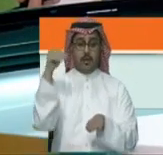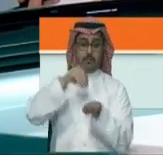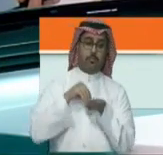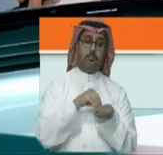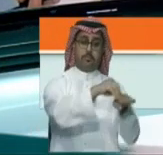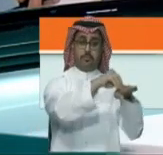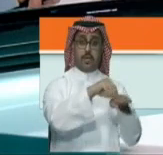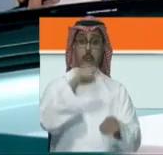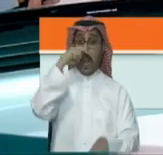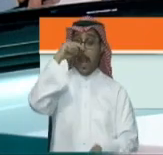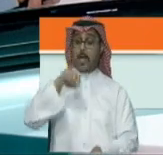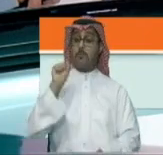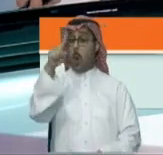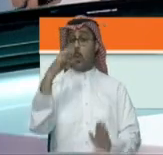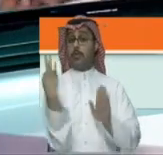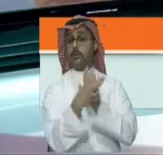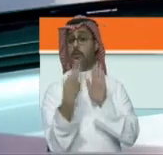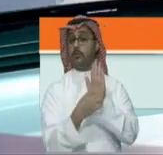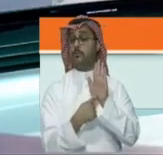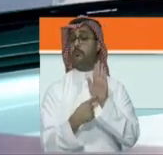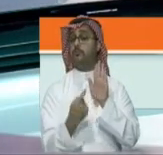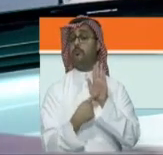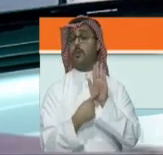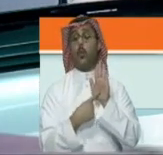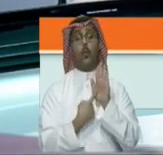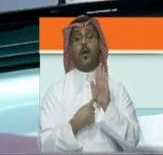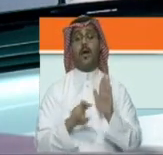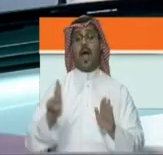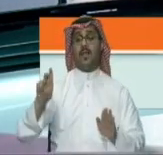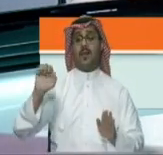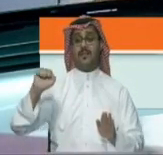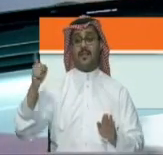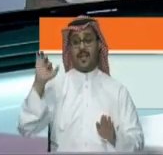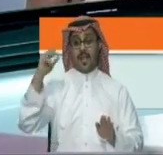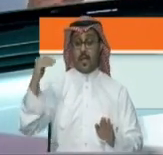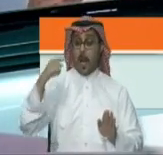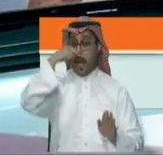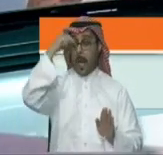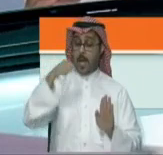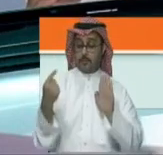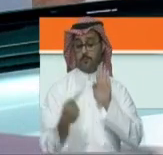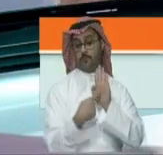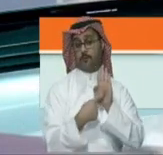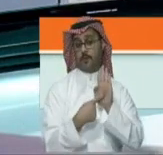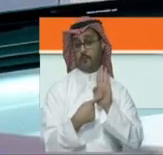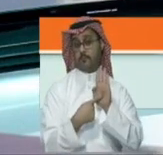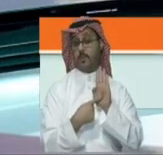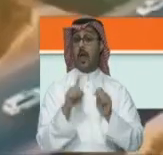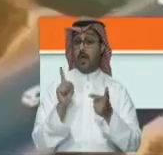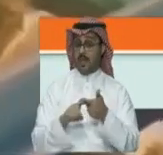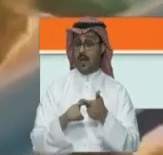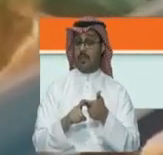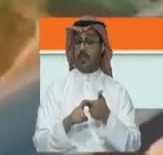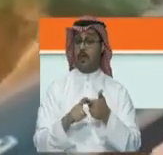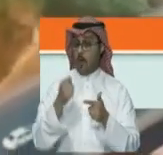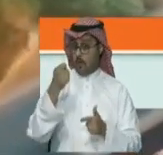شرط تقديم الضمان المالي للمنشآت المرخص لها. الهيئة ألزمت جميع المنشآت بتزويدها بالضمان المالي مع انتهاء